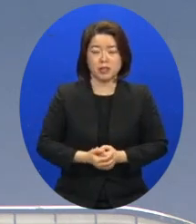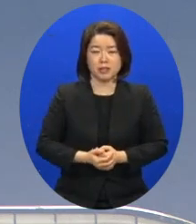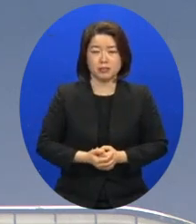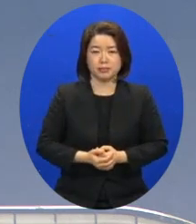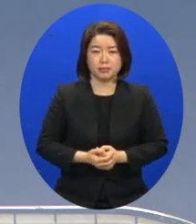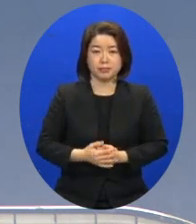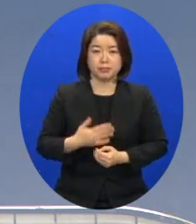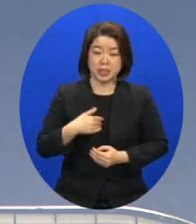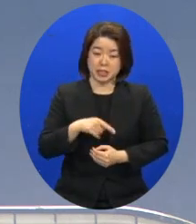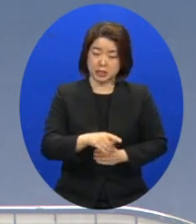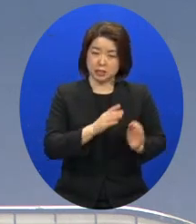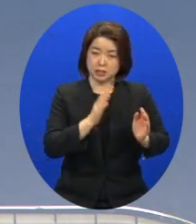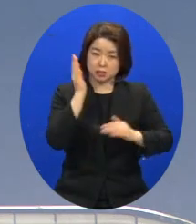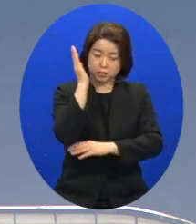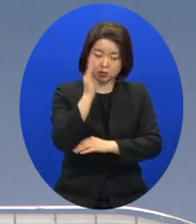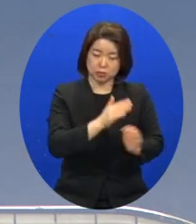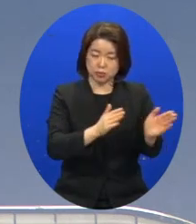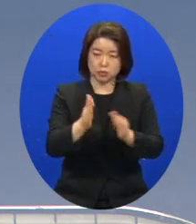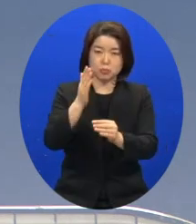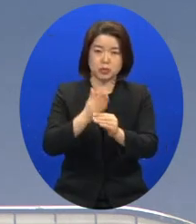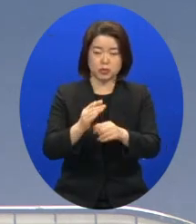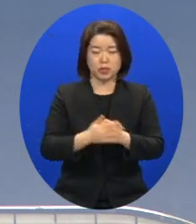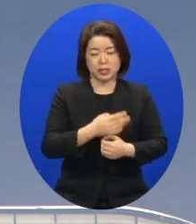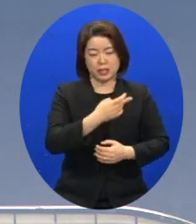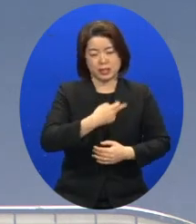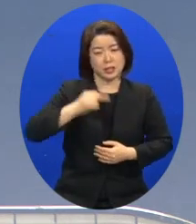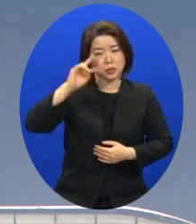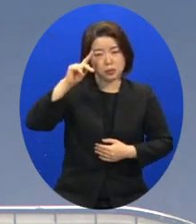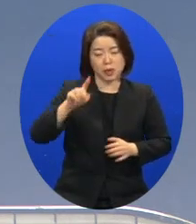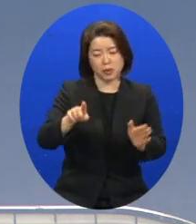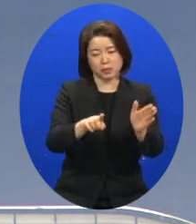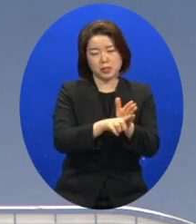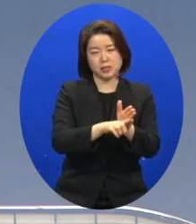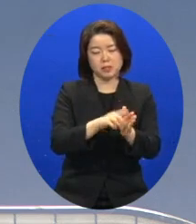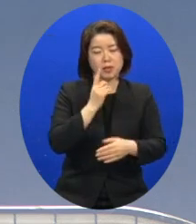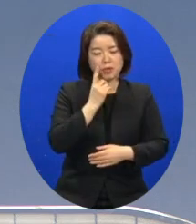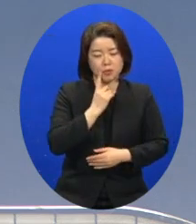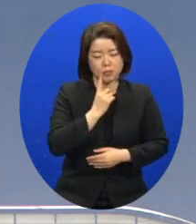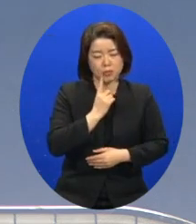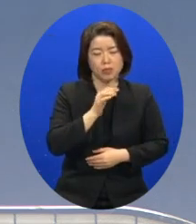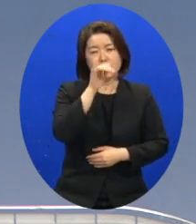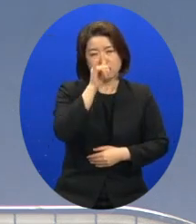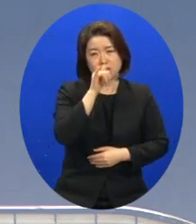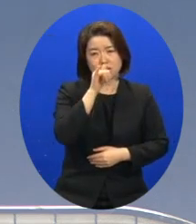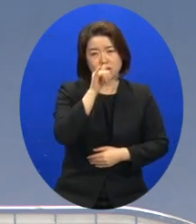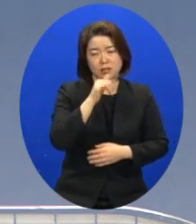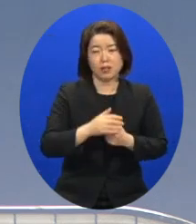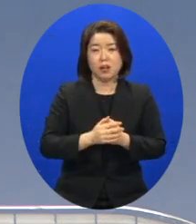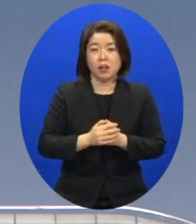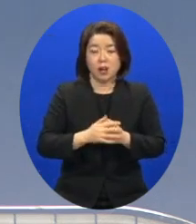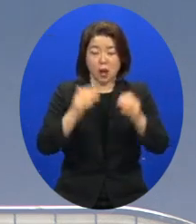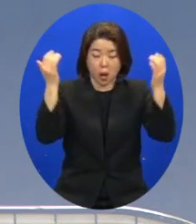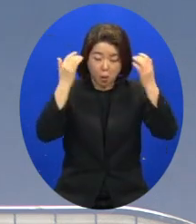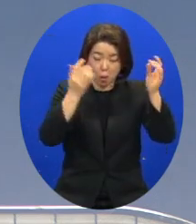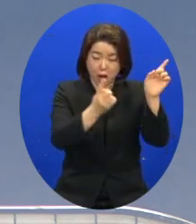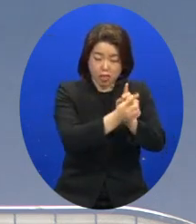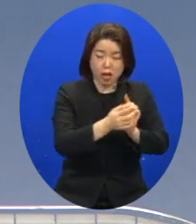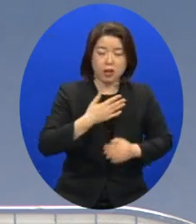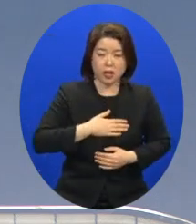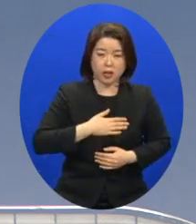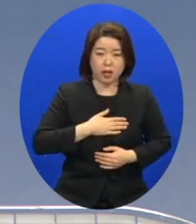준비하다가 사도 바울의 믿음이 부럽더라 고난 당하는 줄 알아요 고린도교회 있으면